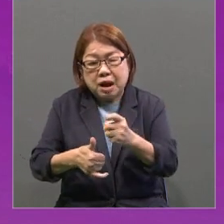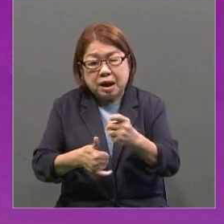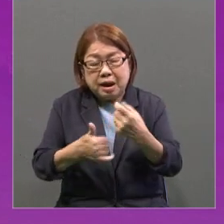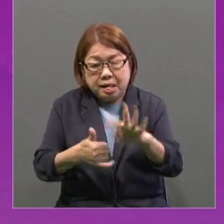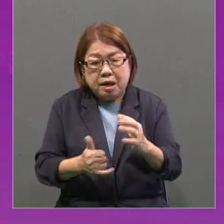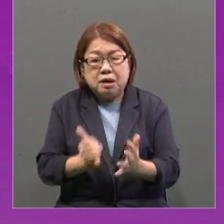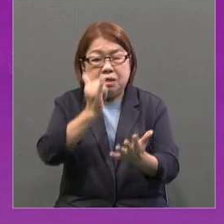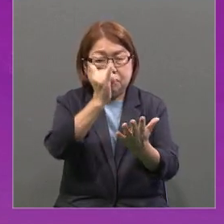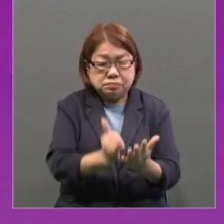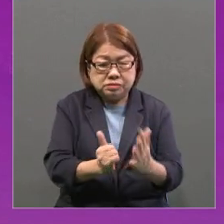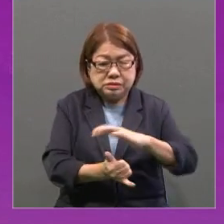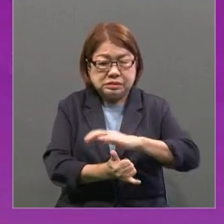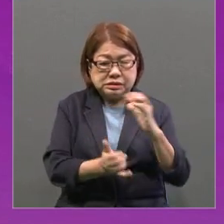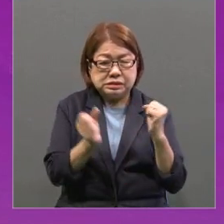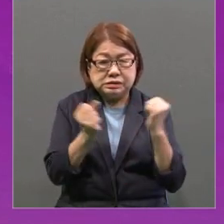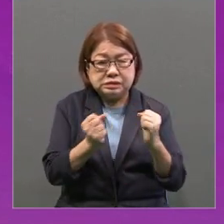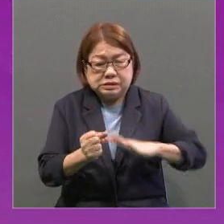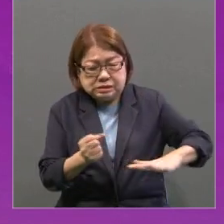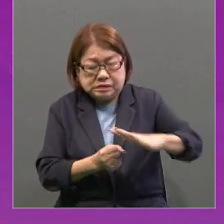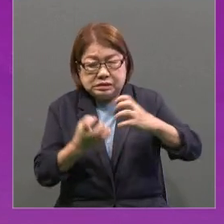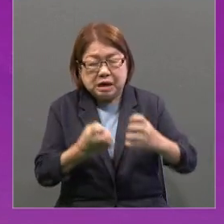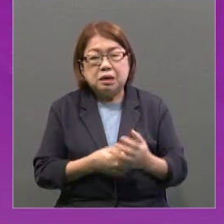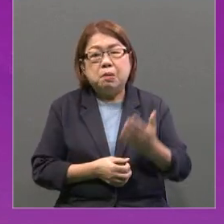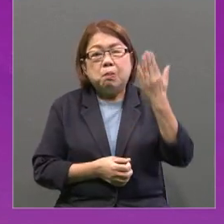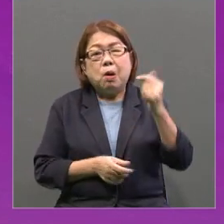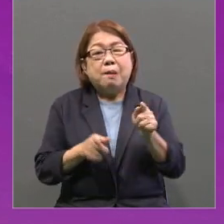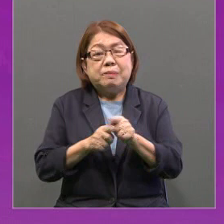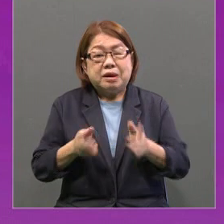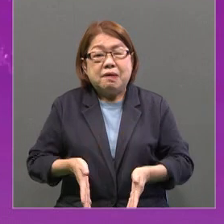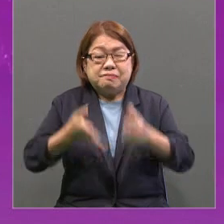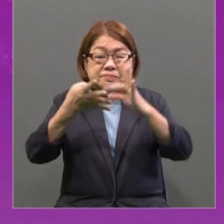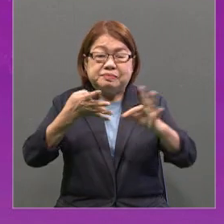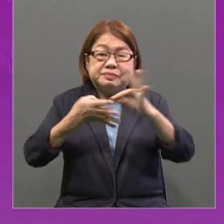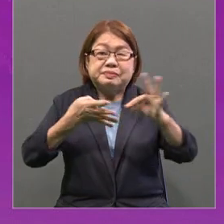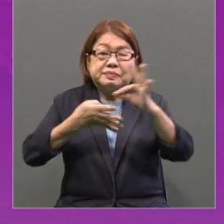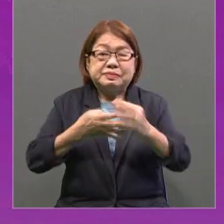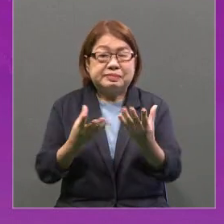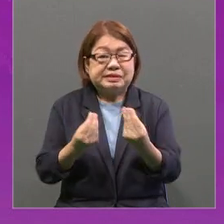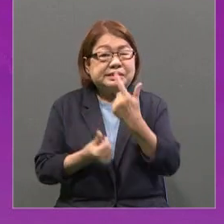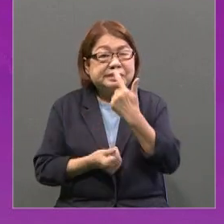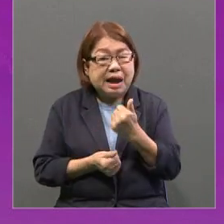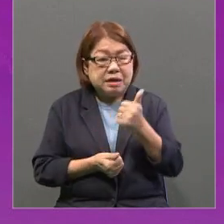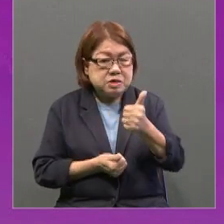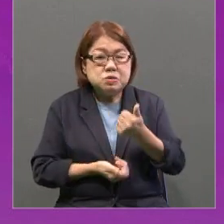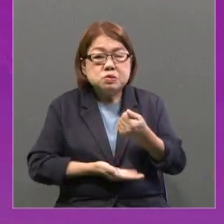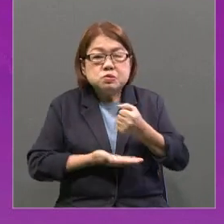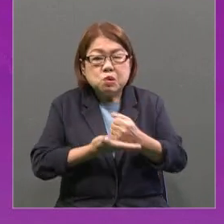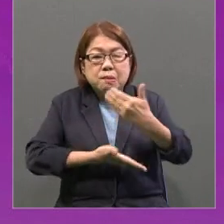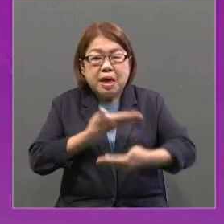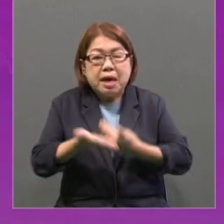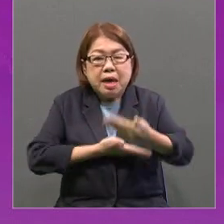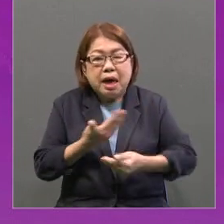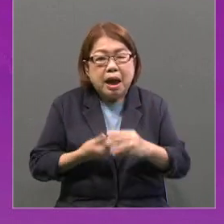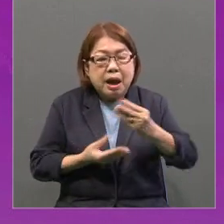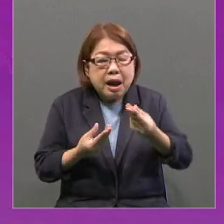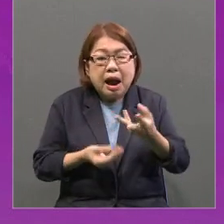ข่าวเช่นเดียวกันจากเพื่อนบ้านสมัยเด็กบอกว่าสมัยเด็กที่อยู่แฟลตดินแดงก็เป็นเด็กดีนะช่วยแม่ขายโจ๊กนะแต่พอโตขึ้นมาแล้วติดยาเสพ